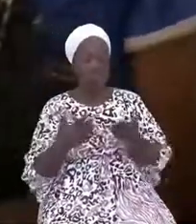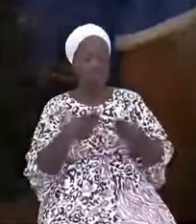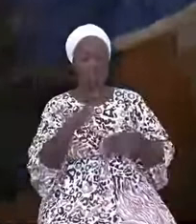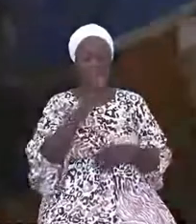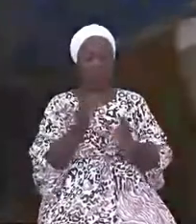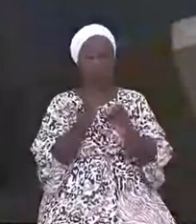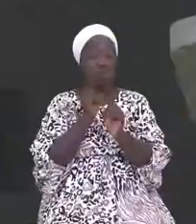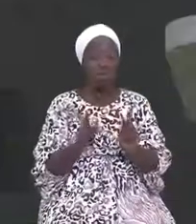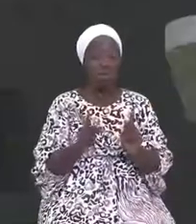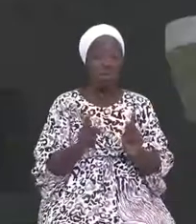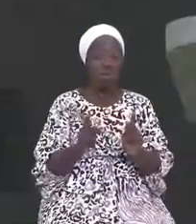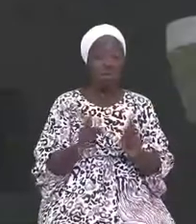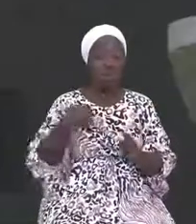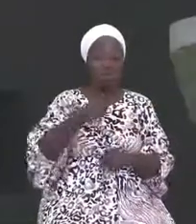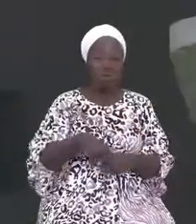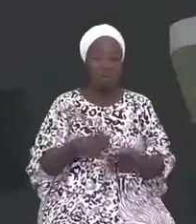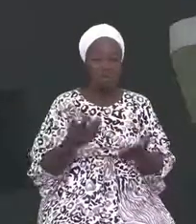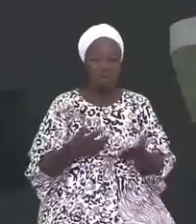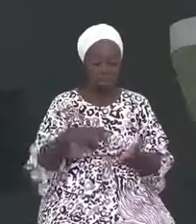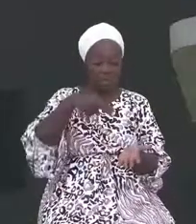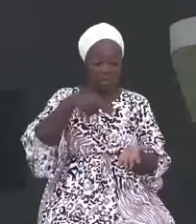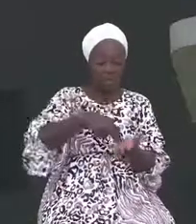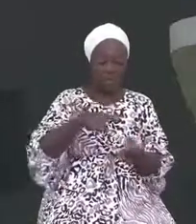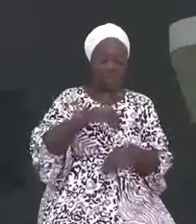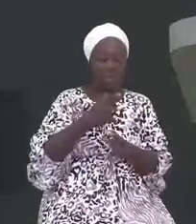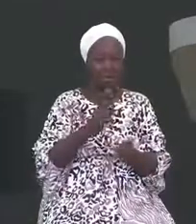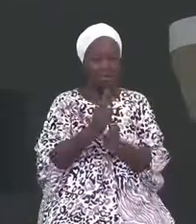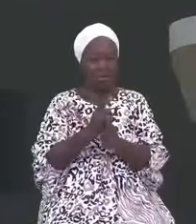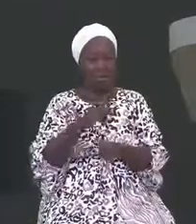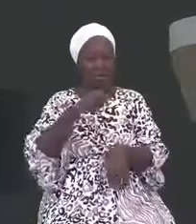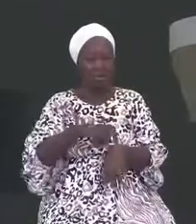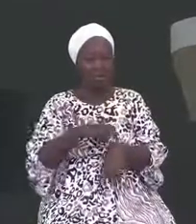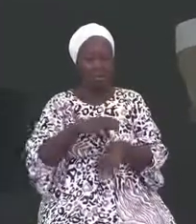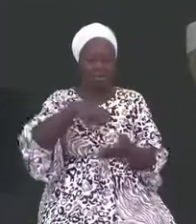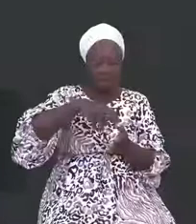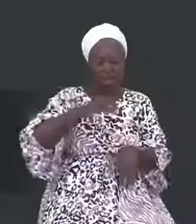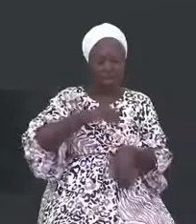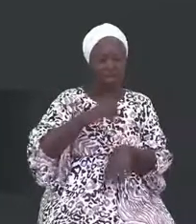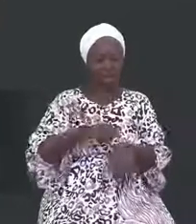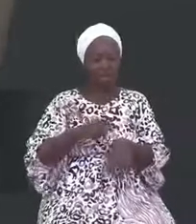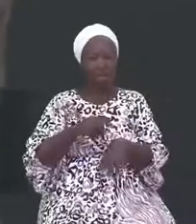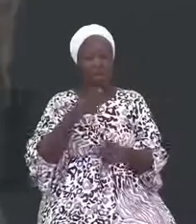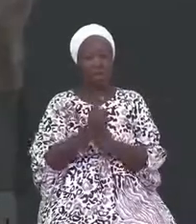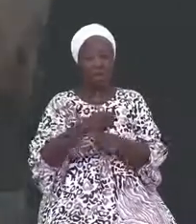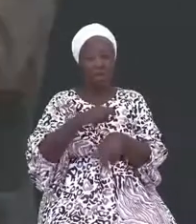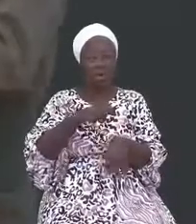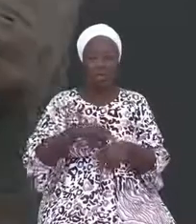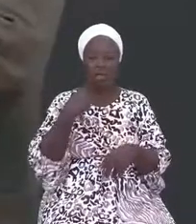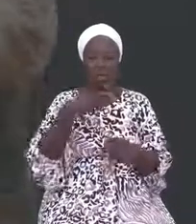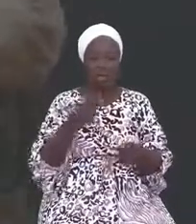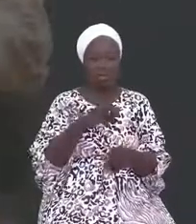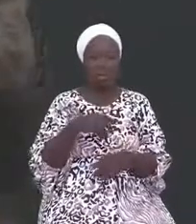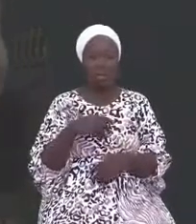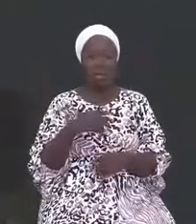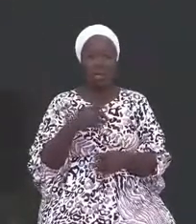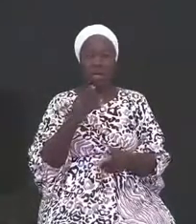Nous pouvons fléchir au bon moment, nous tenir debout au bon moment, nous agenouiller au bon moment, dire la bonne chose au bon